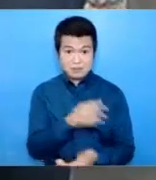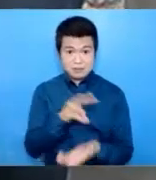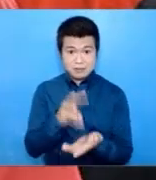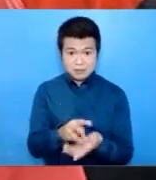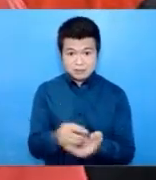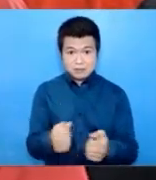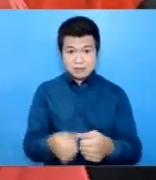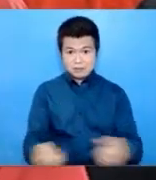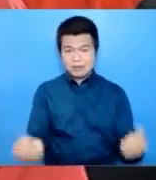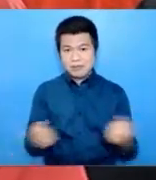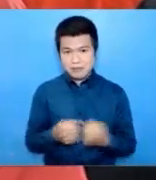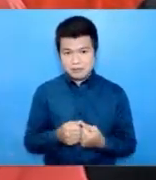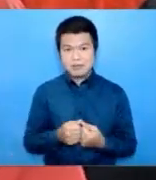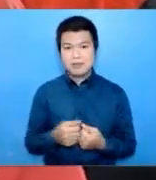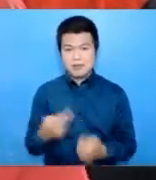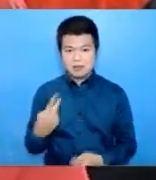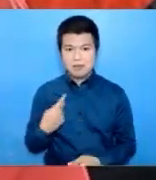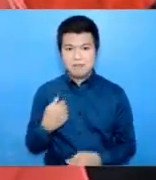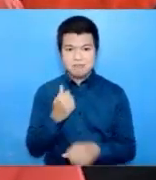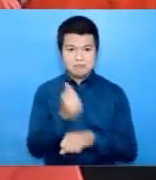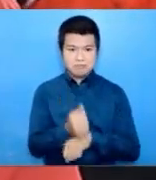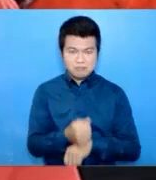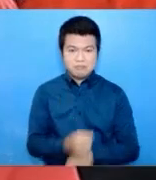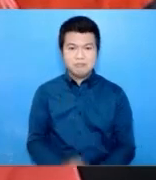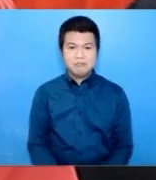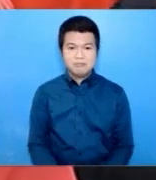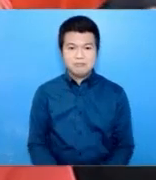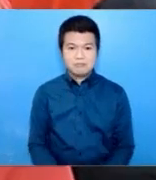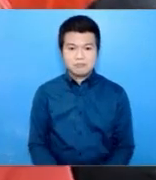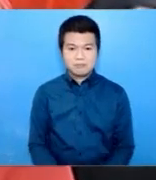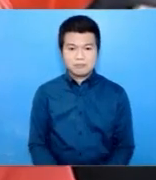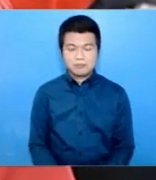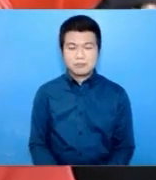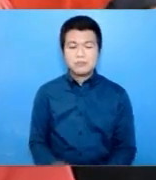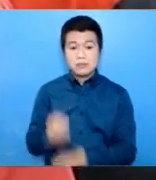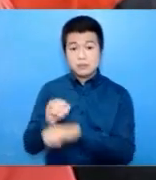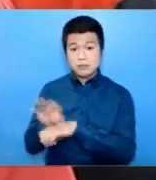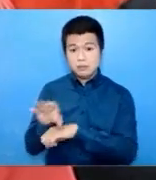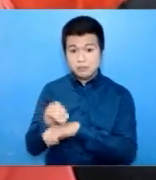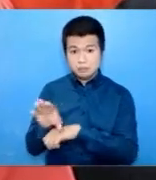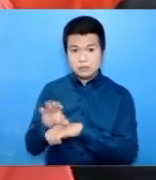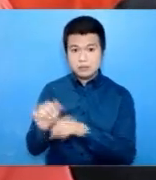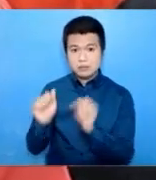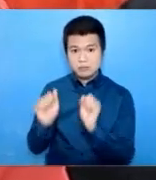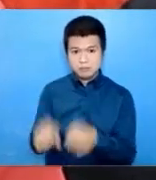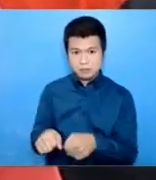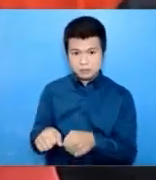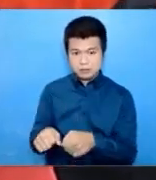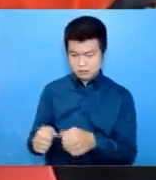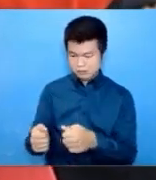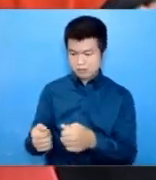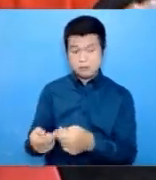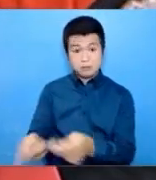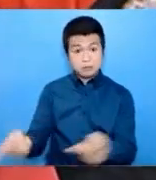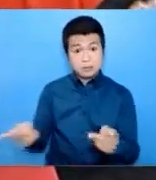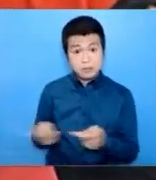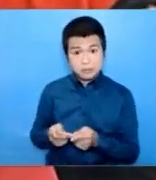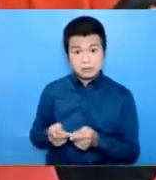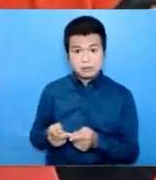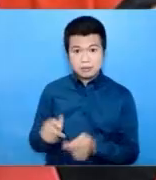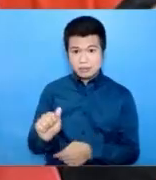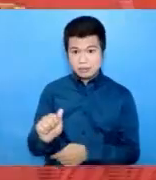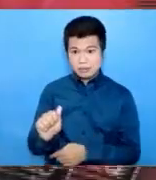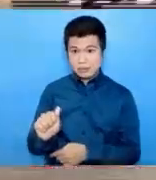Under the NVOC advisory, pwede po ang satellite vaccination para sa A2 at